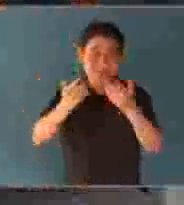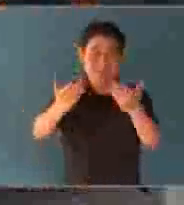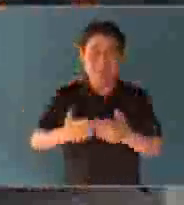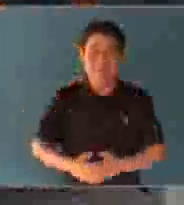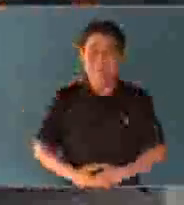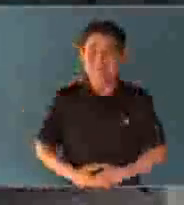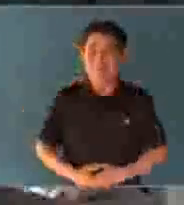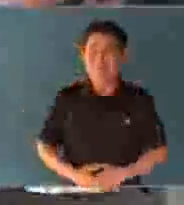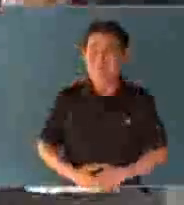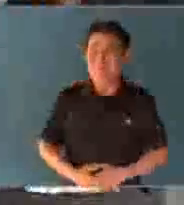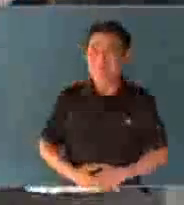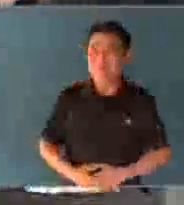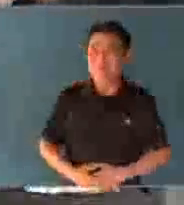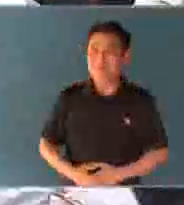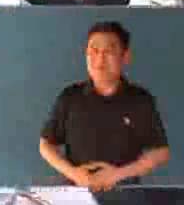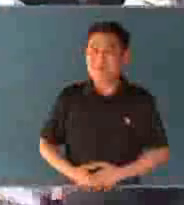말씀드립니다.